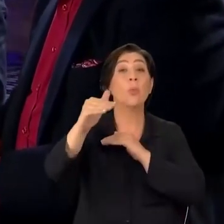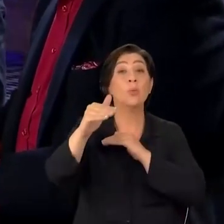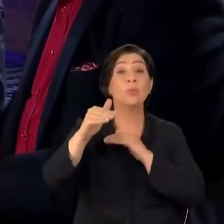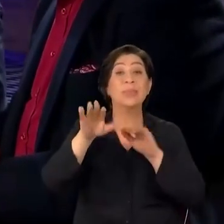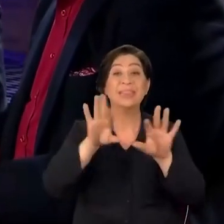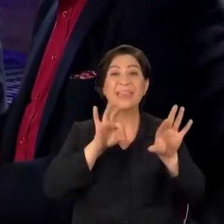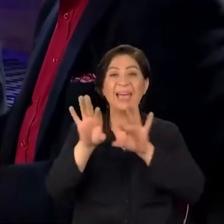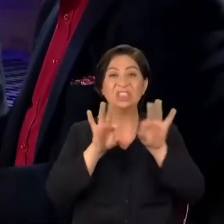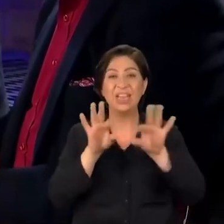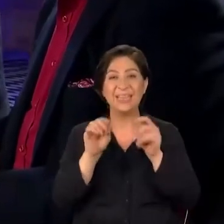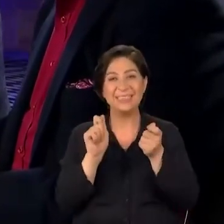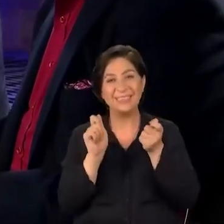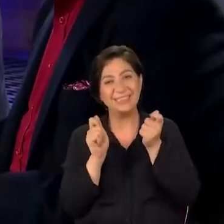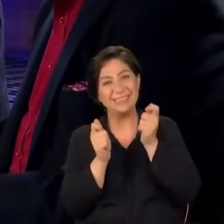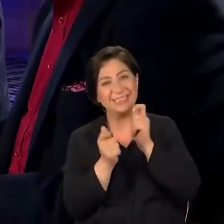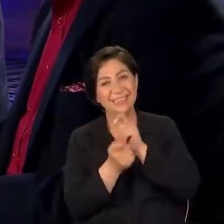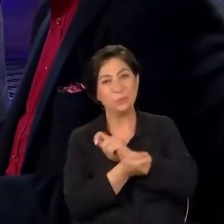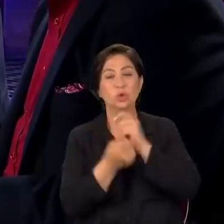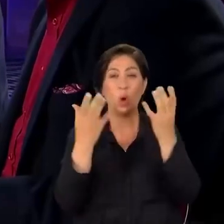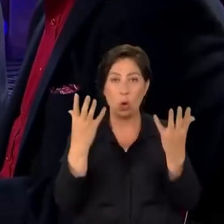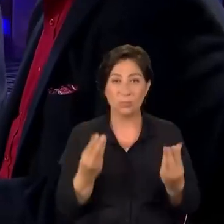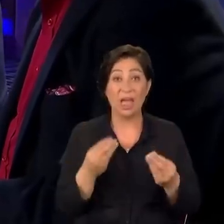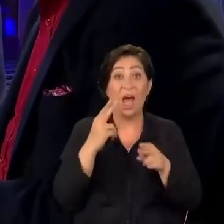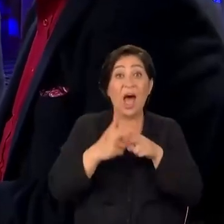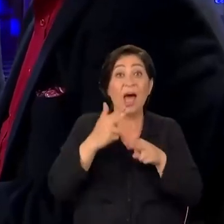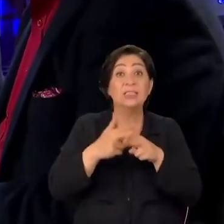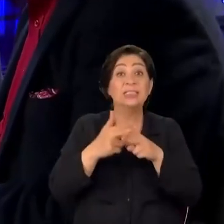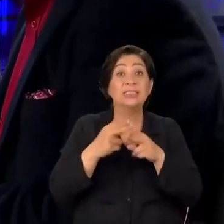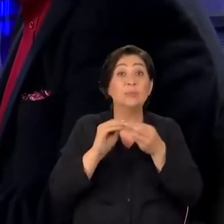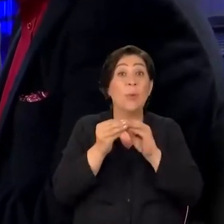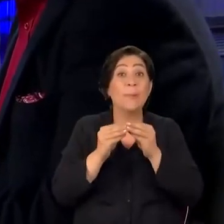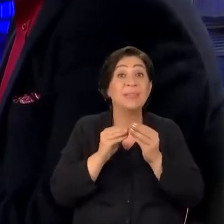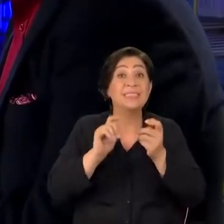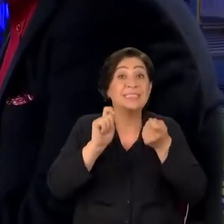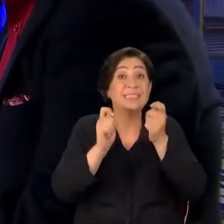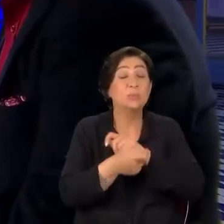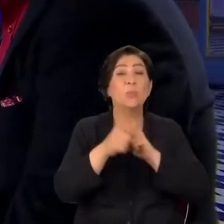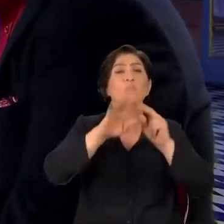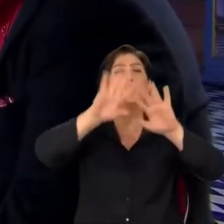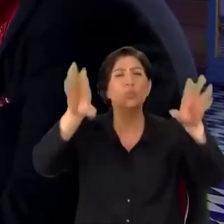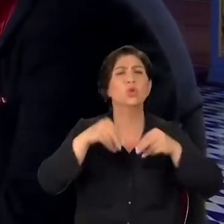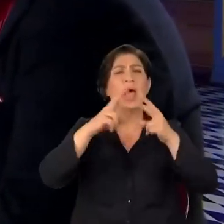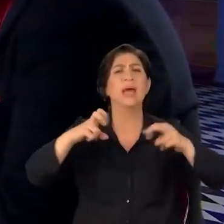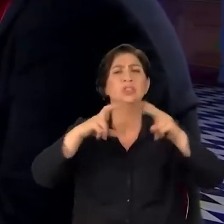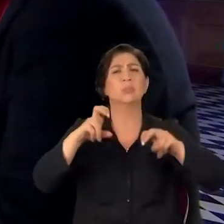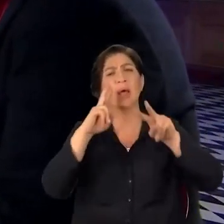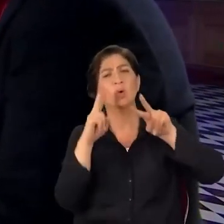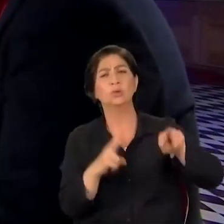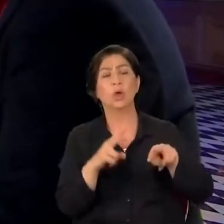toplumun tercihlerinin değişmiş olmasından, bakın acil sorunların değişmiş olmasından, bütün anketler şunu